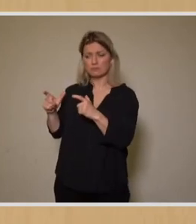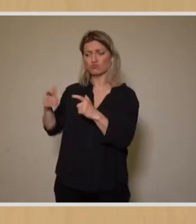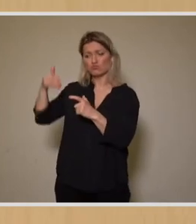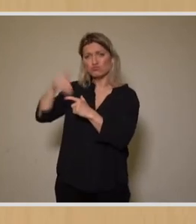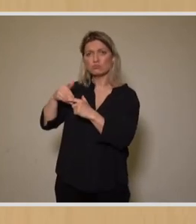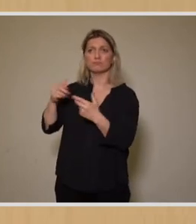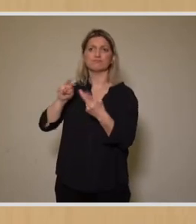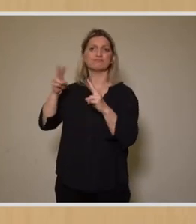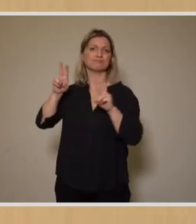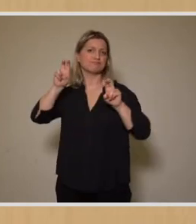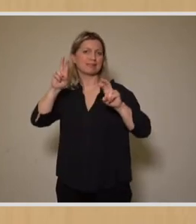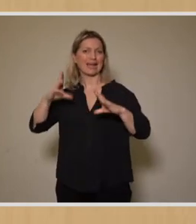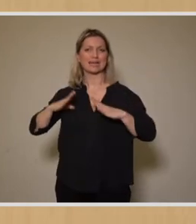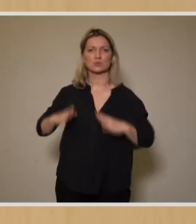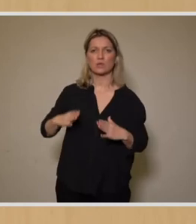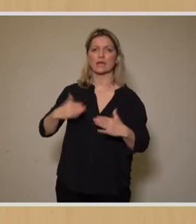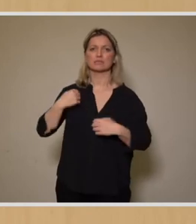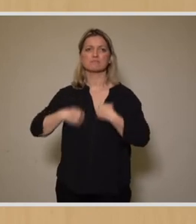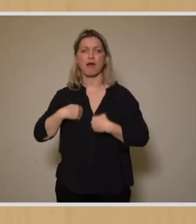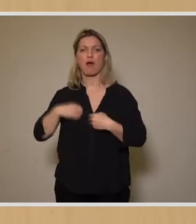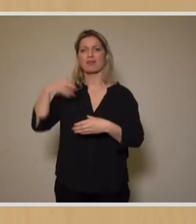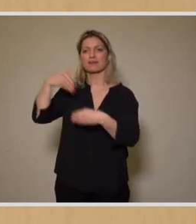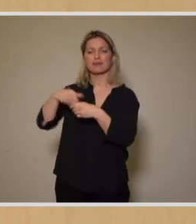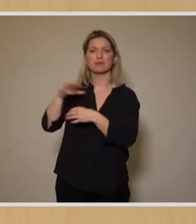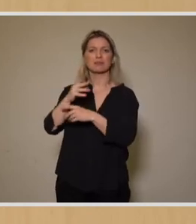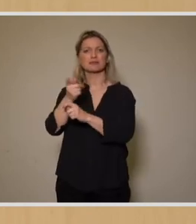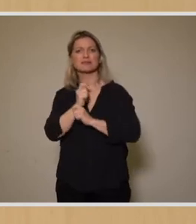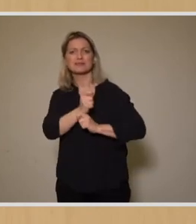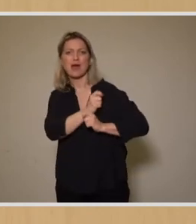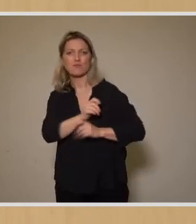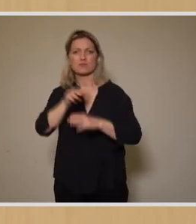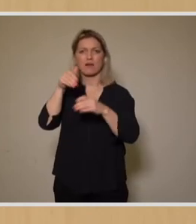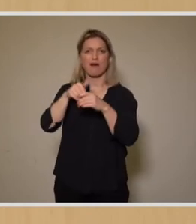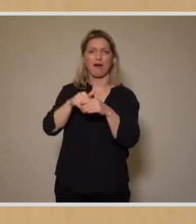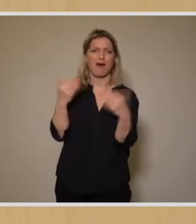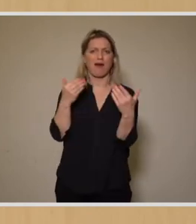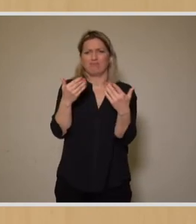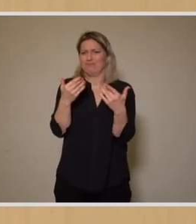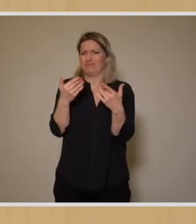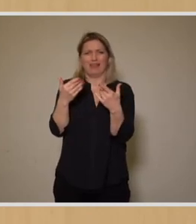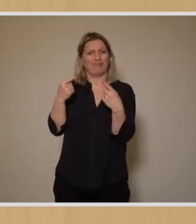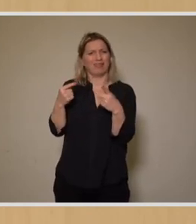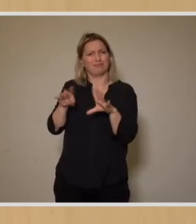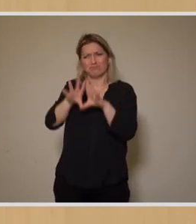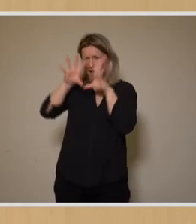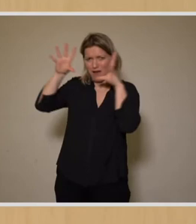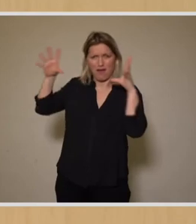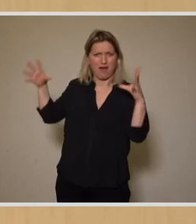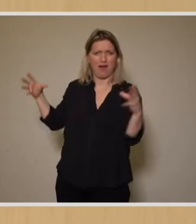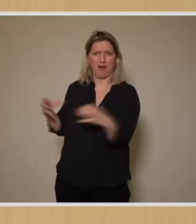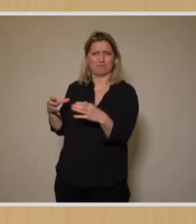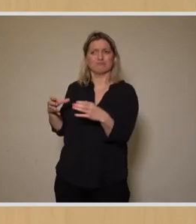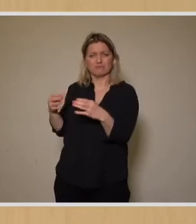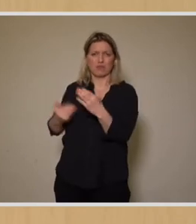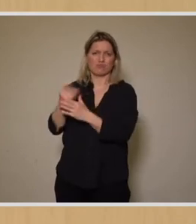ein Gesundheitsbad mit Saunen etc. zu machen und entsprechend einen Komplex zu entwickeln.